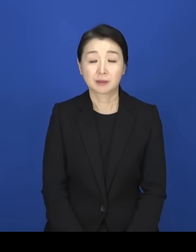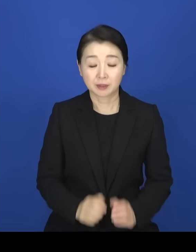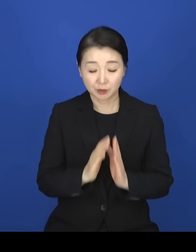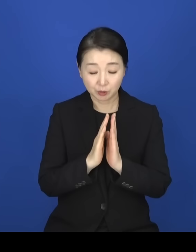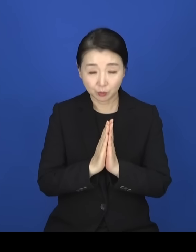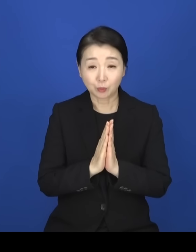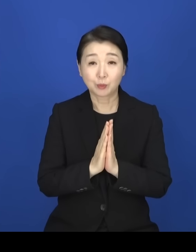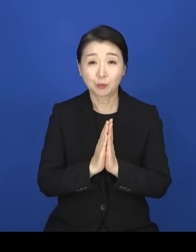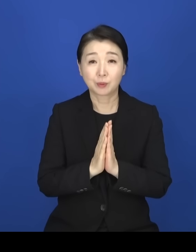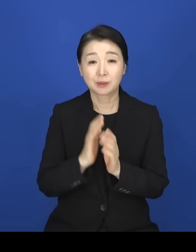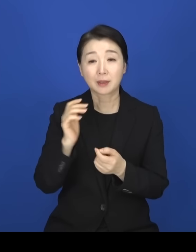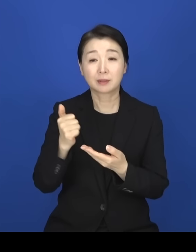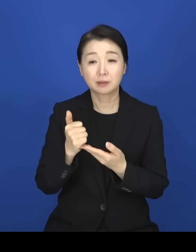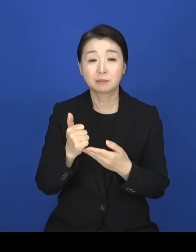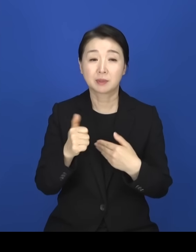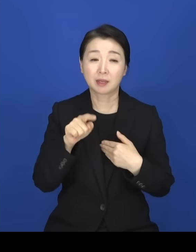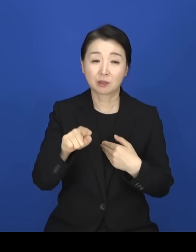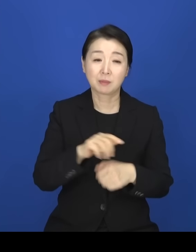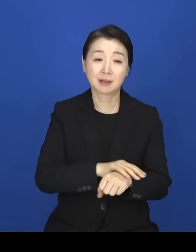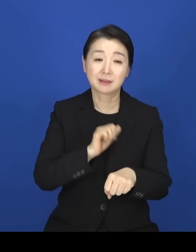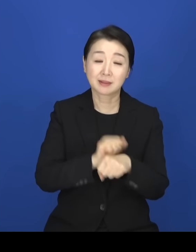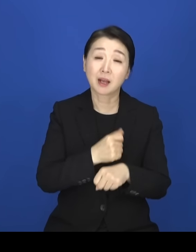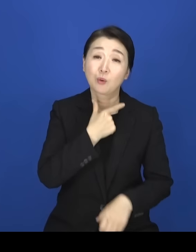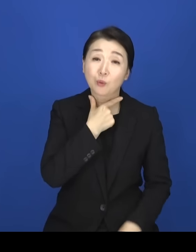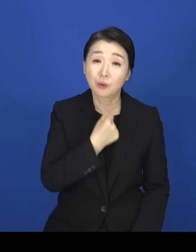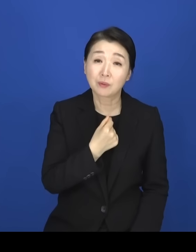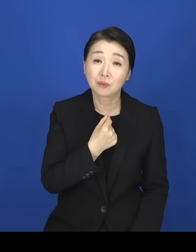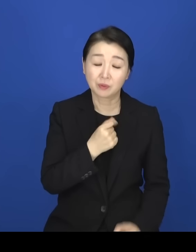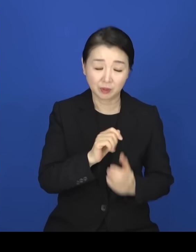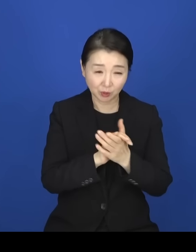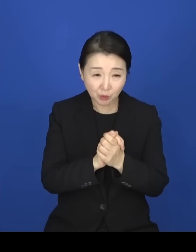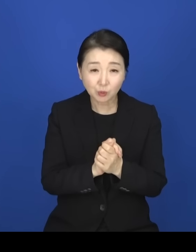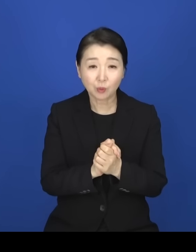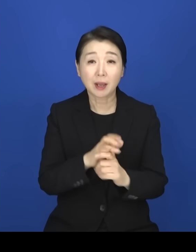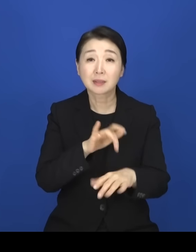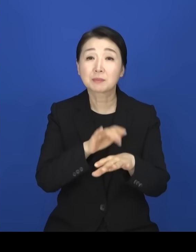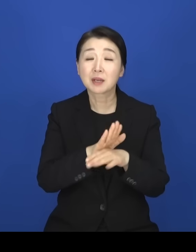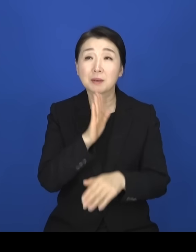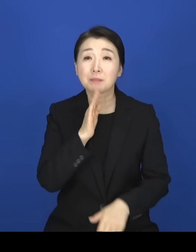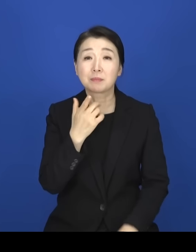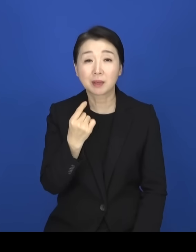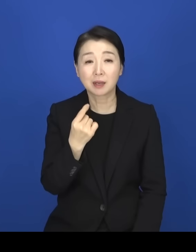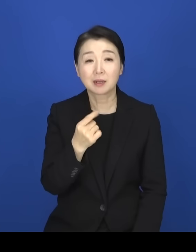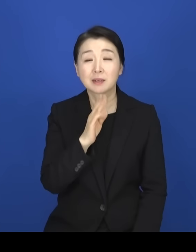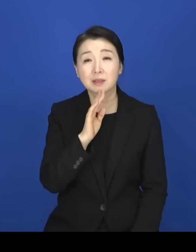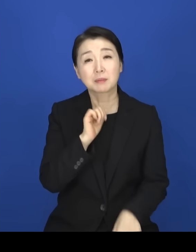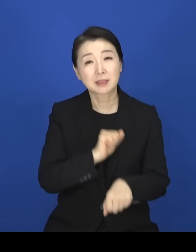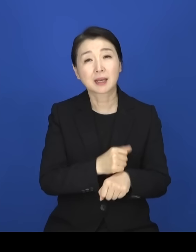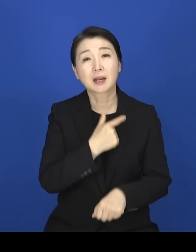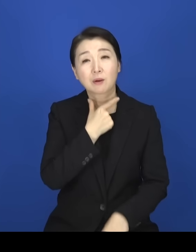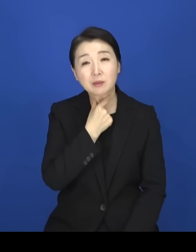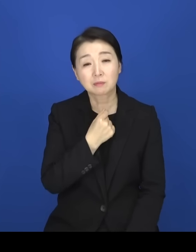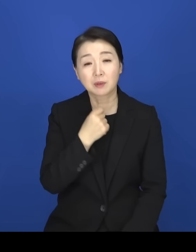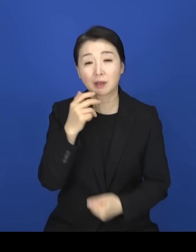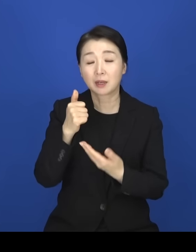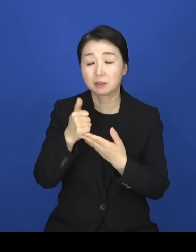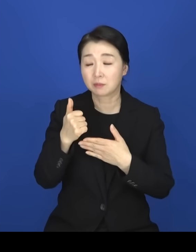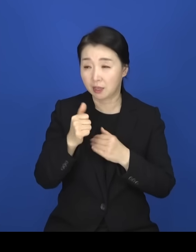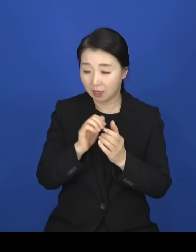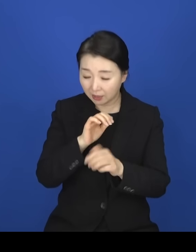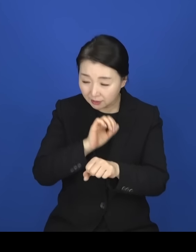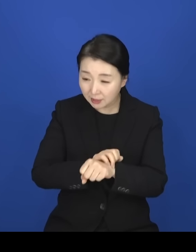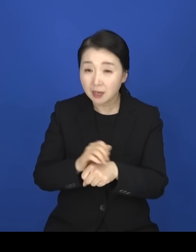기도를 했어요. 하나님, 나 이거 정말 잘하고 싶습니다. 네. 기도가 좀 습관이 됐을 때였어요. 그래서 나 너무 잘하고 싶어요. 하나님, 내가 이거